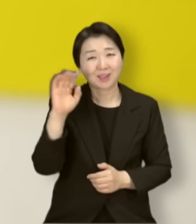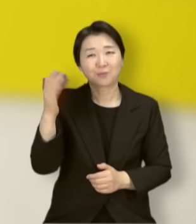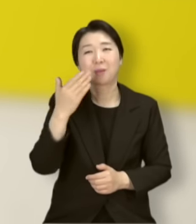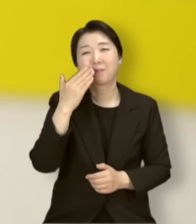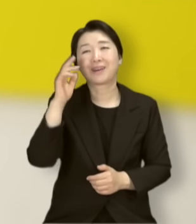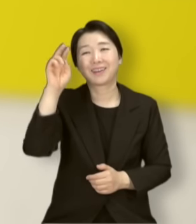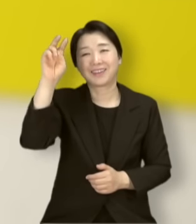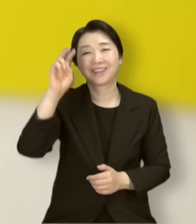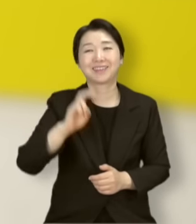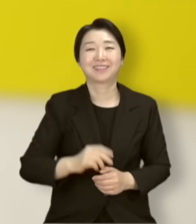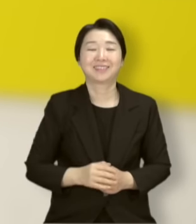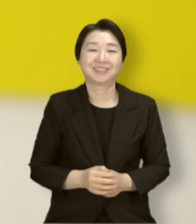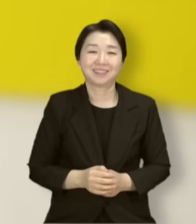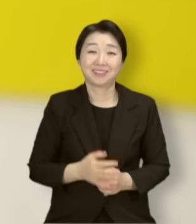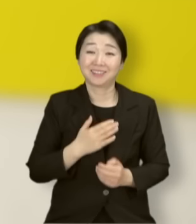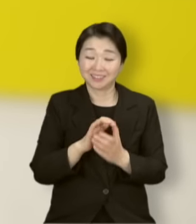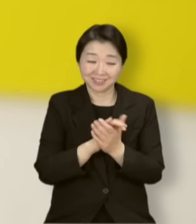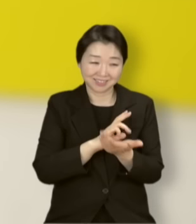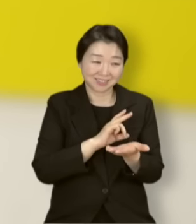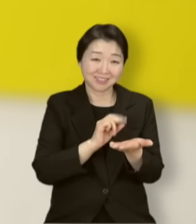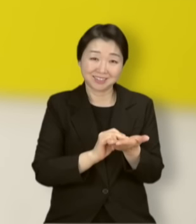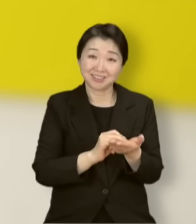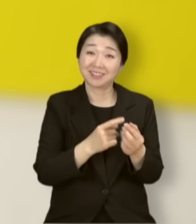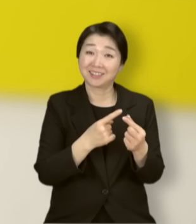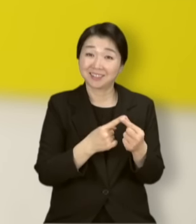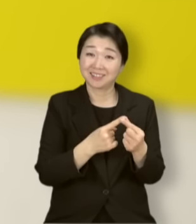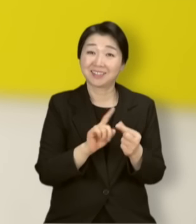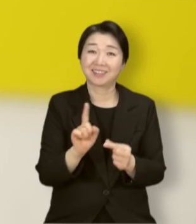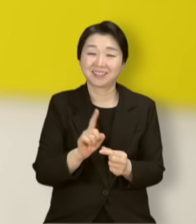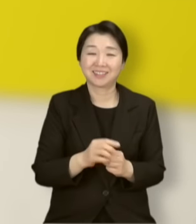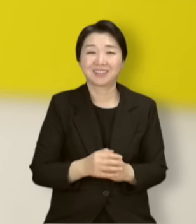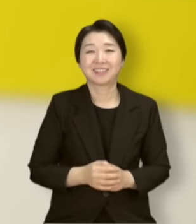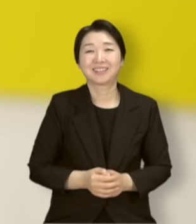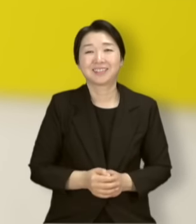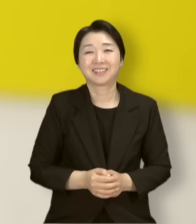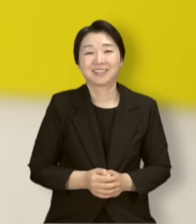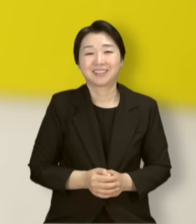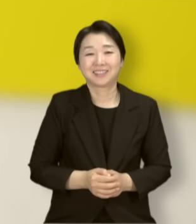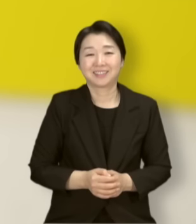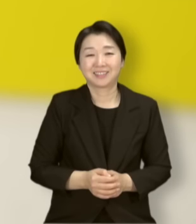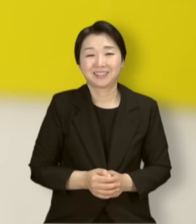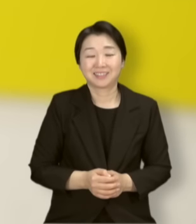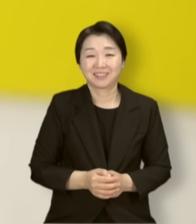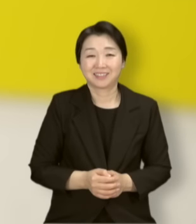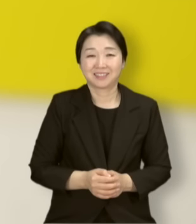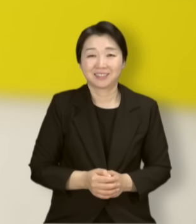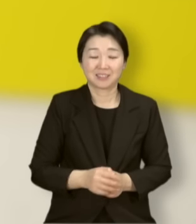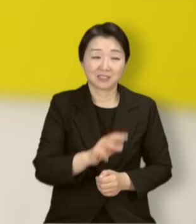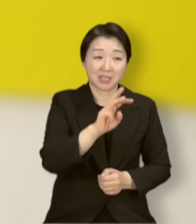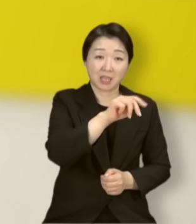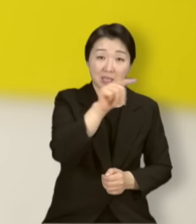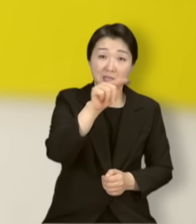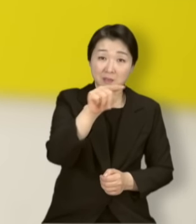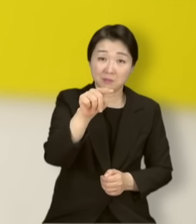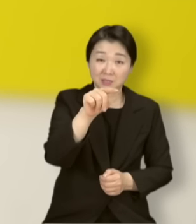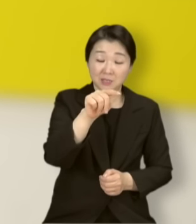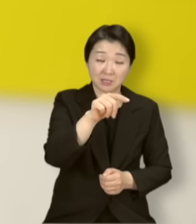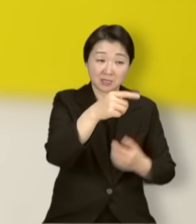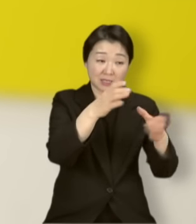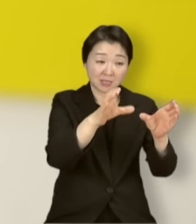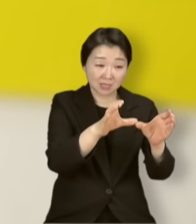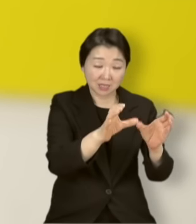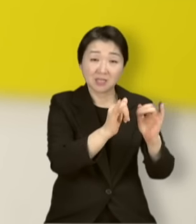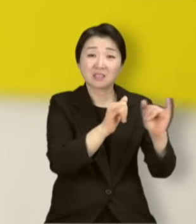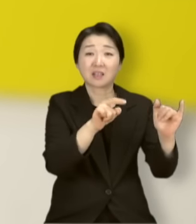네. 되어질 거 아닌가 싶고요. 네. 제 기도 제목이 1번은 하여간 우리 지금 3세대가